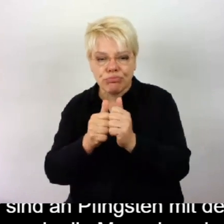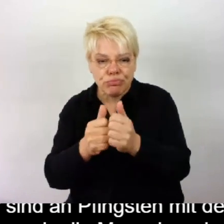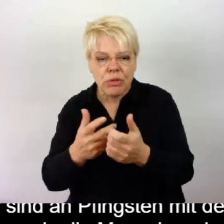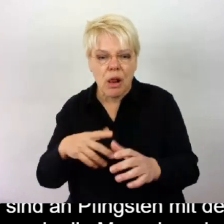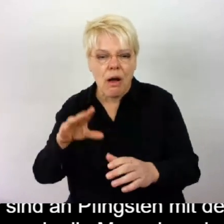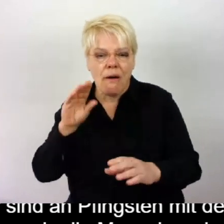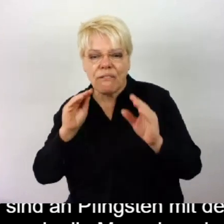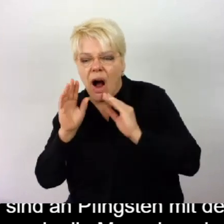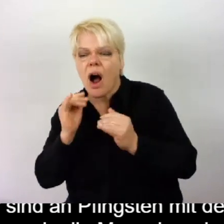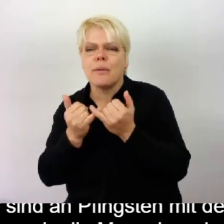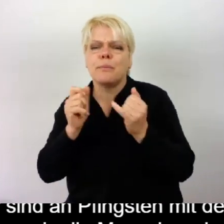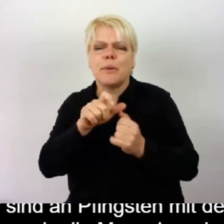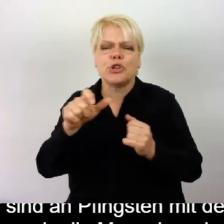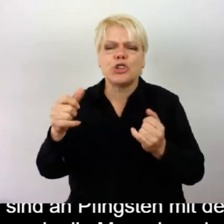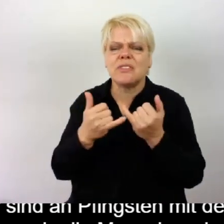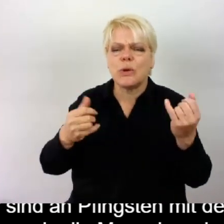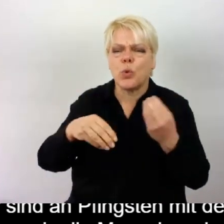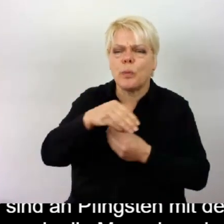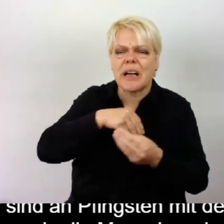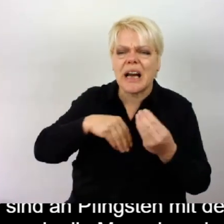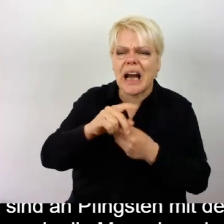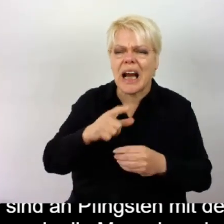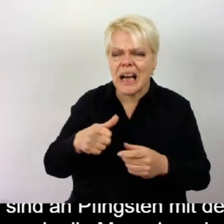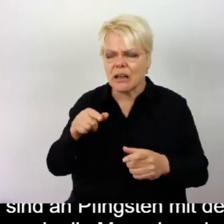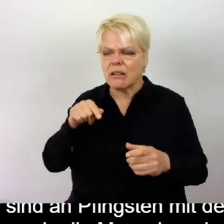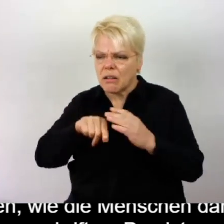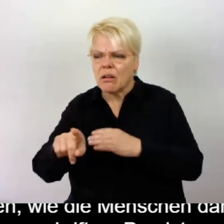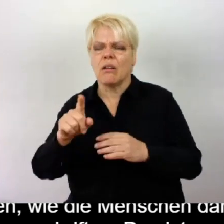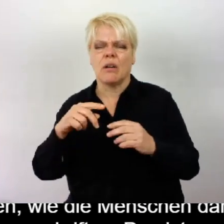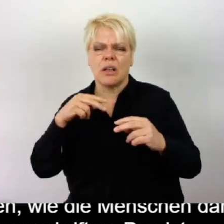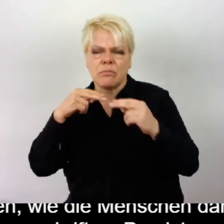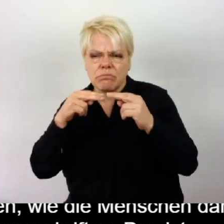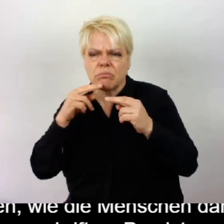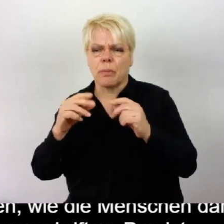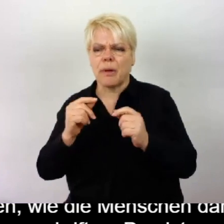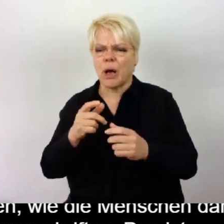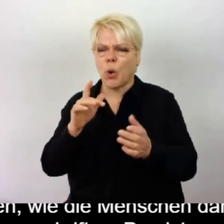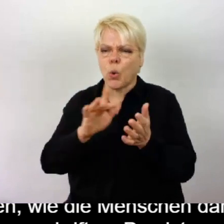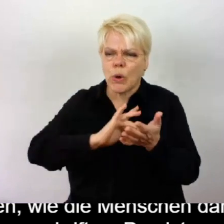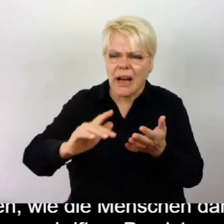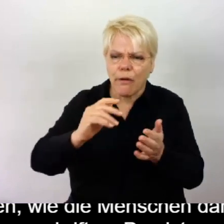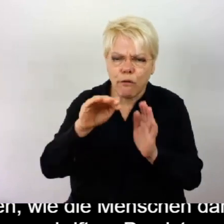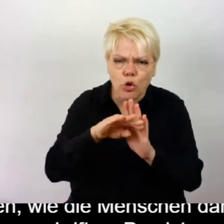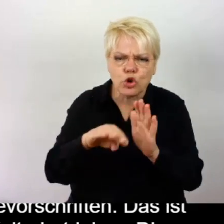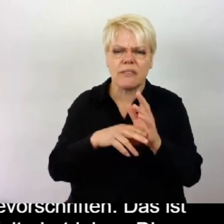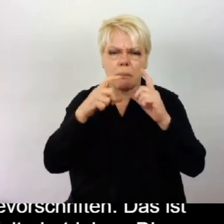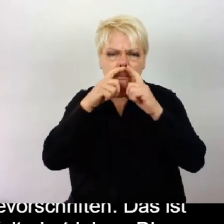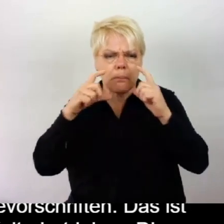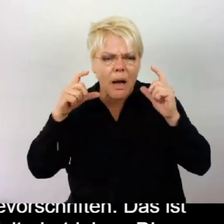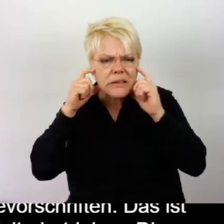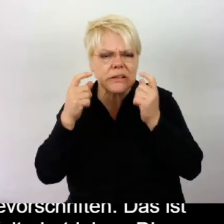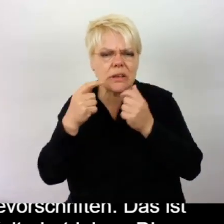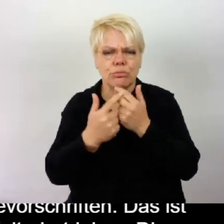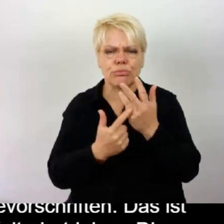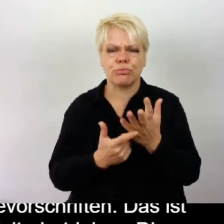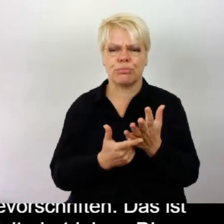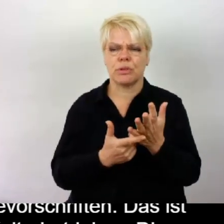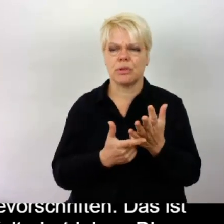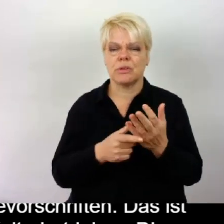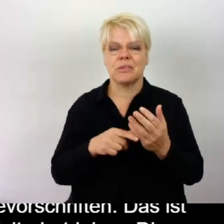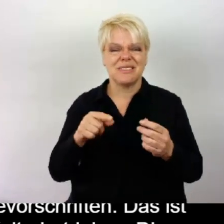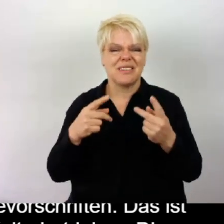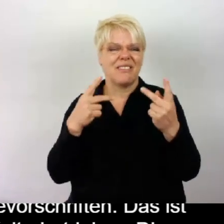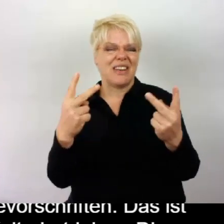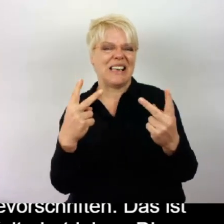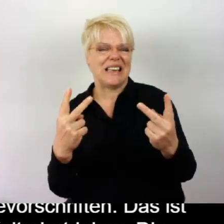entsprechenden Gesundheitsbehörden abgestimmt. Im Vorfeld dazu natürlich Probebetrieb. Und damit, glaube ich, kann man dann auch diesen emotionalen Druck,